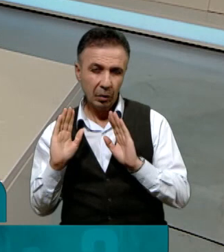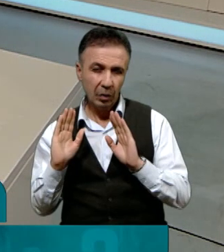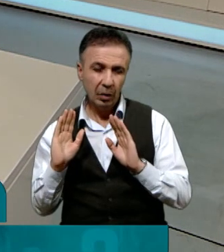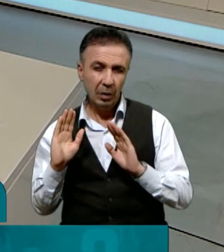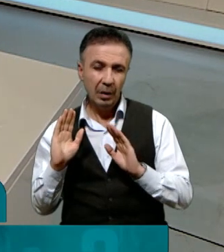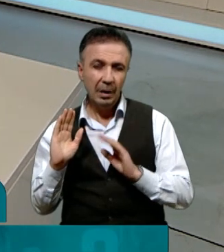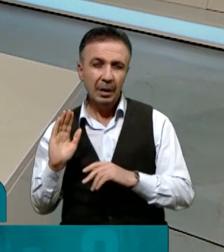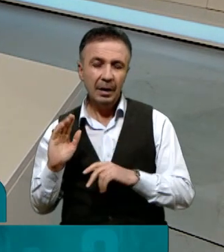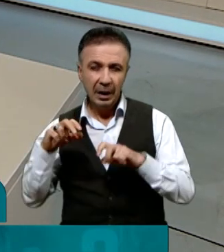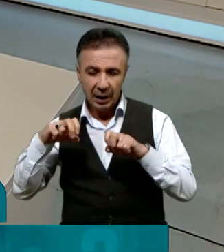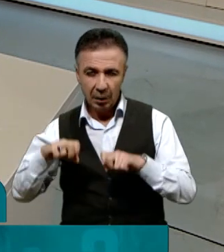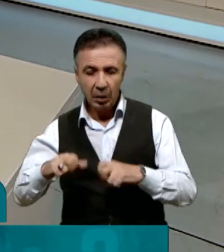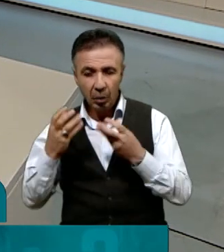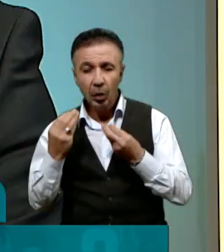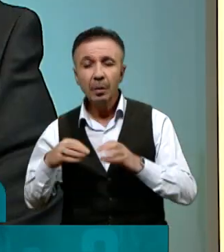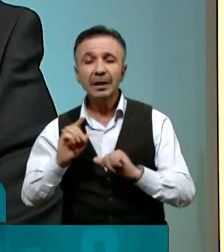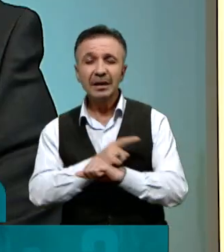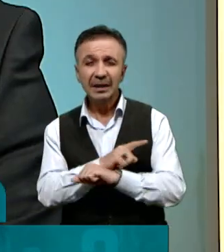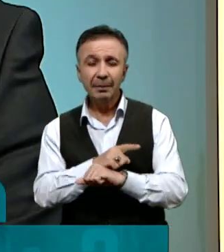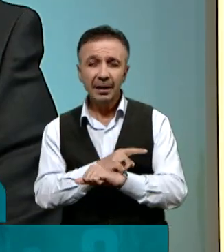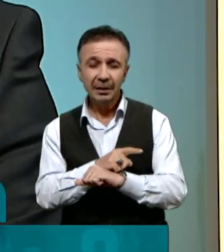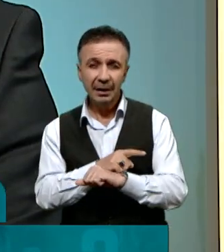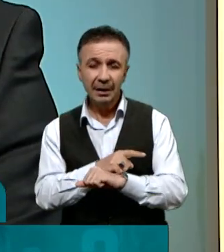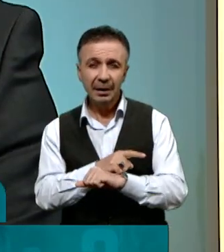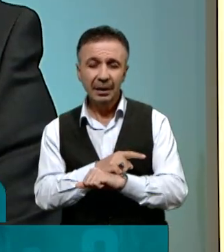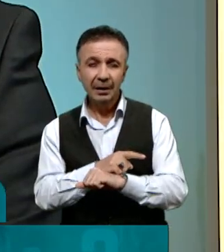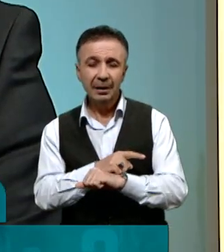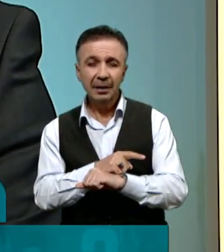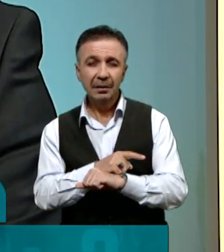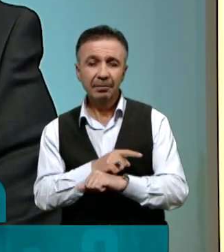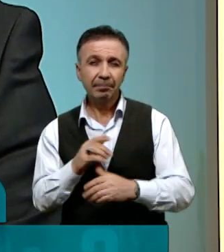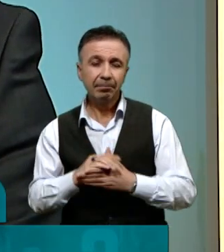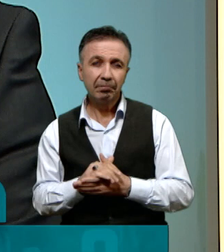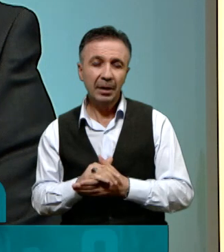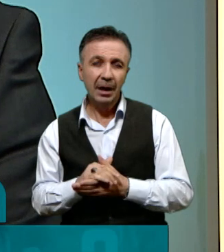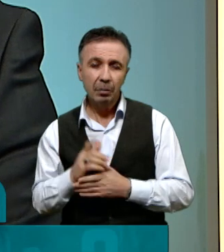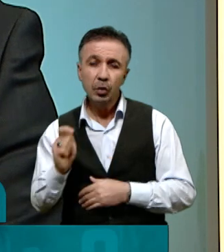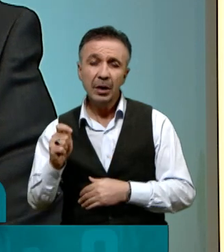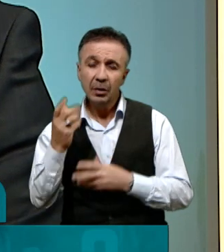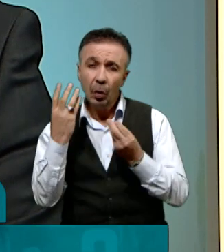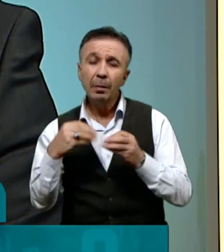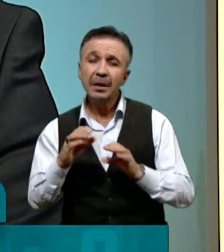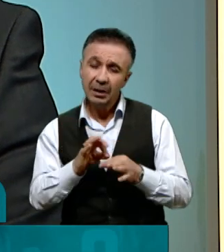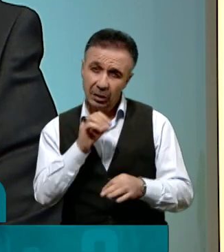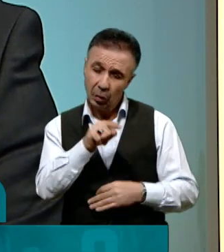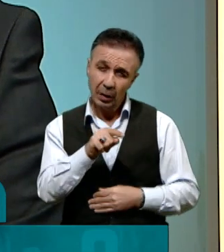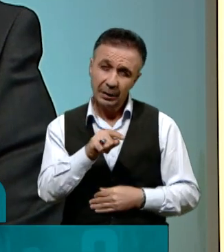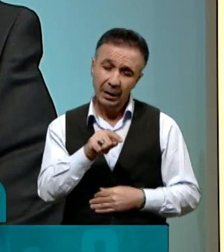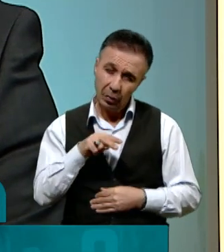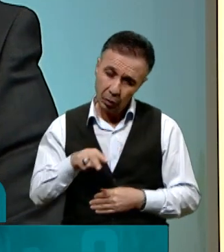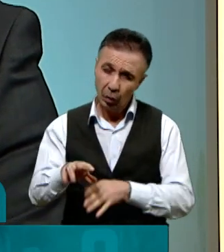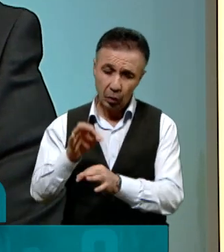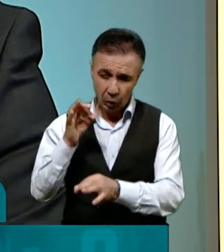insan evet belki vücubiyet şartı yok. Vücubiyet şartı olmasa da kişi orada işte daha